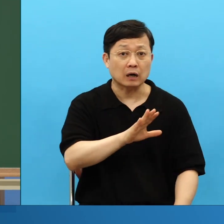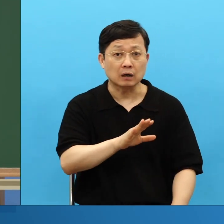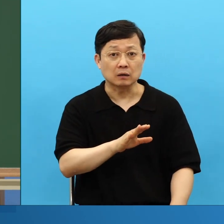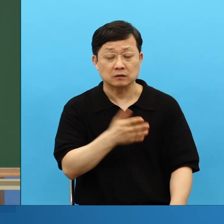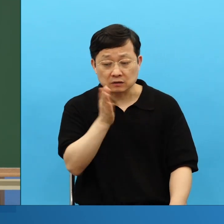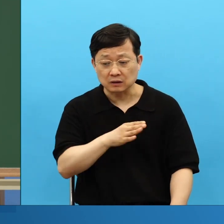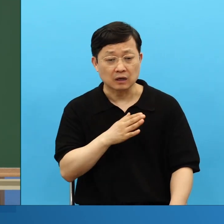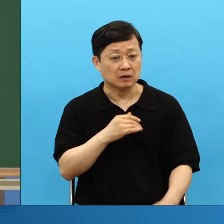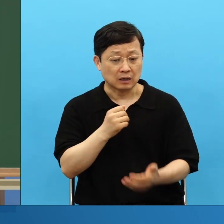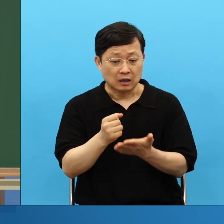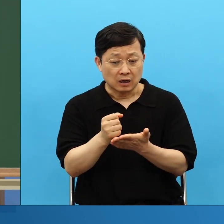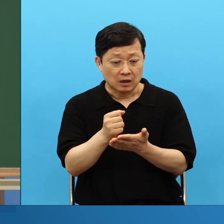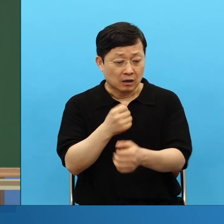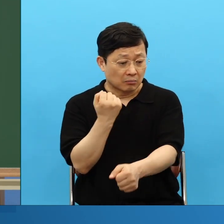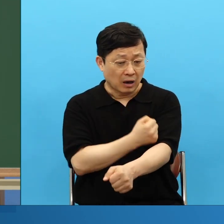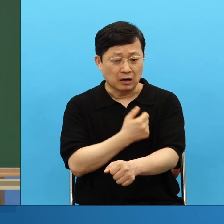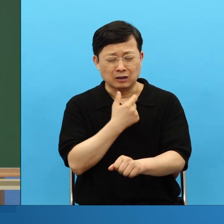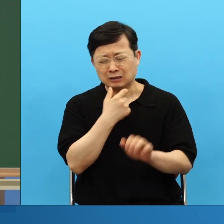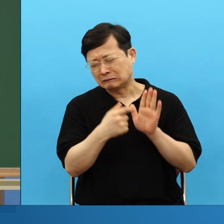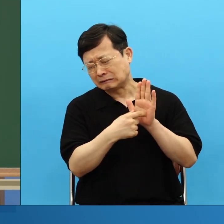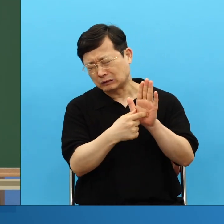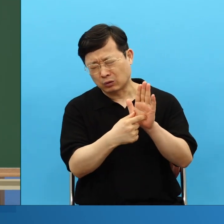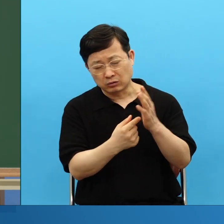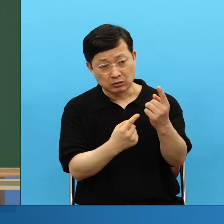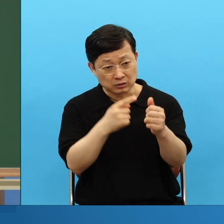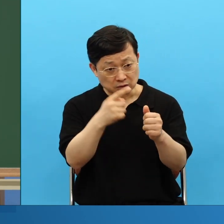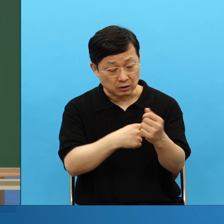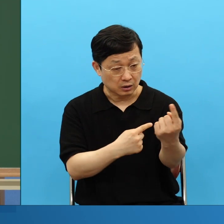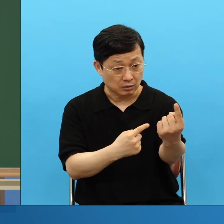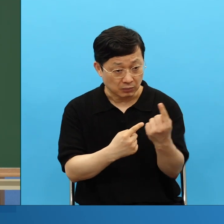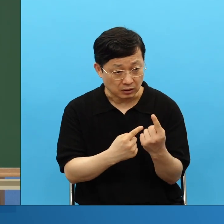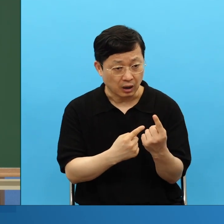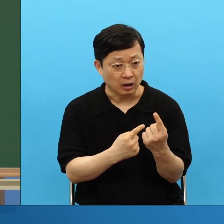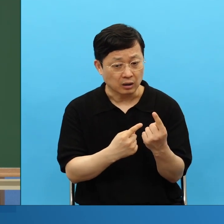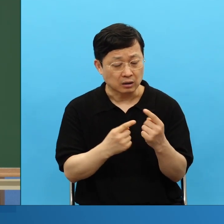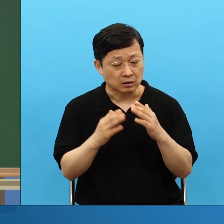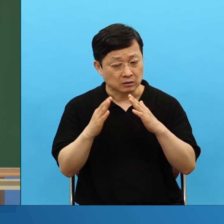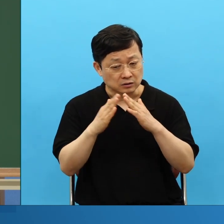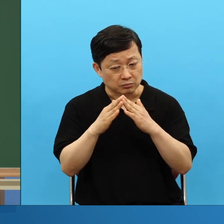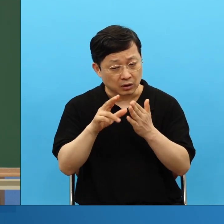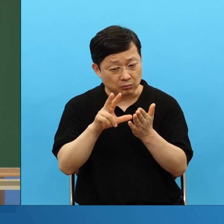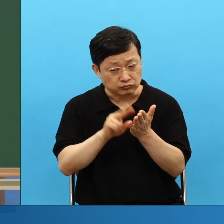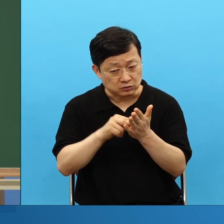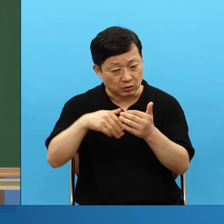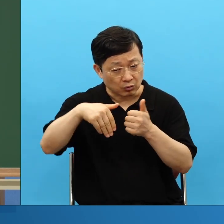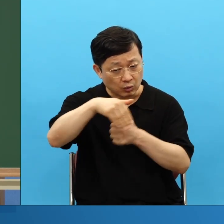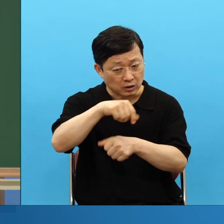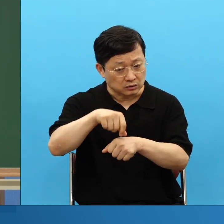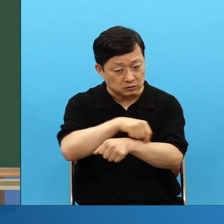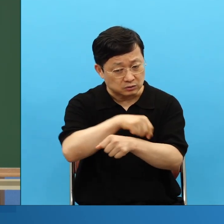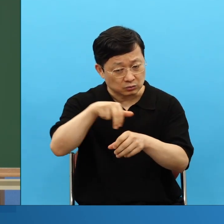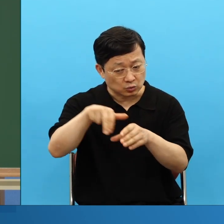그 사람의 영적 상태와 배경, 우상, 무속, 특수한 종교,